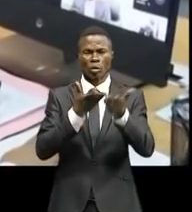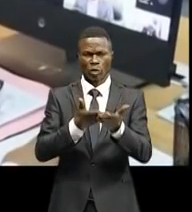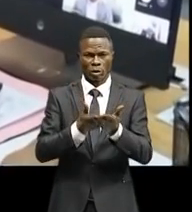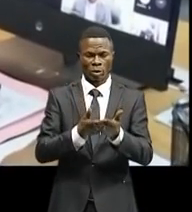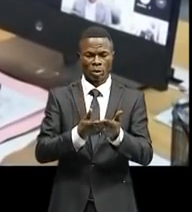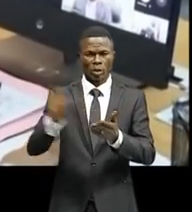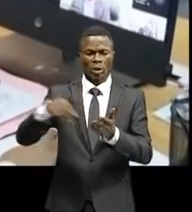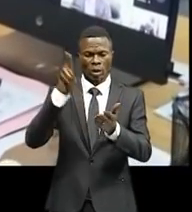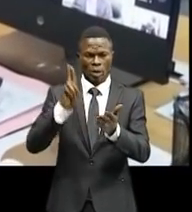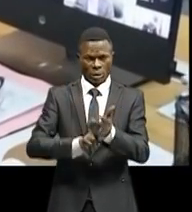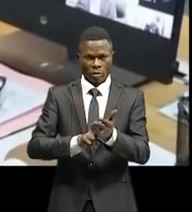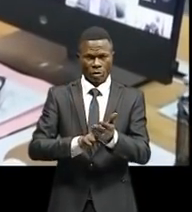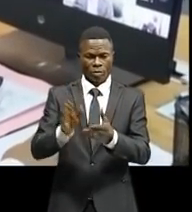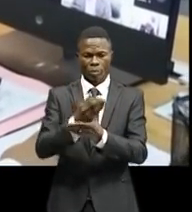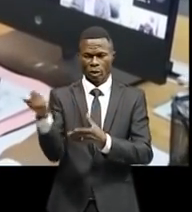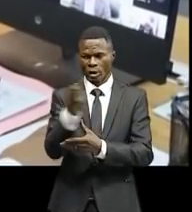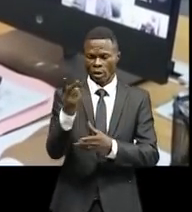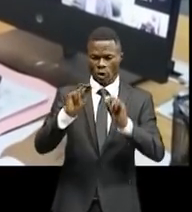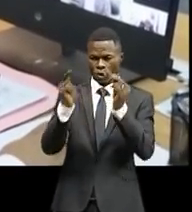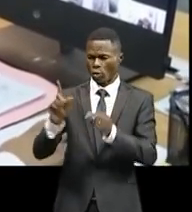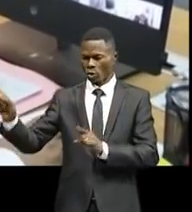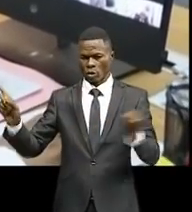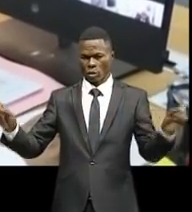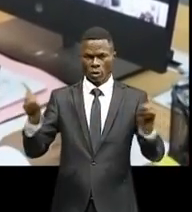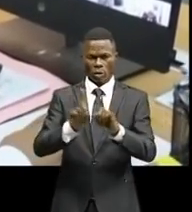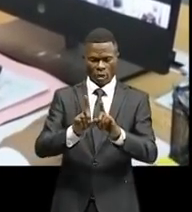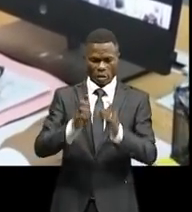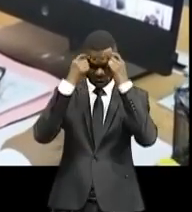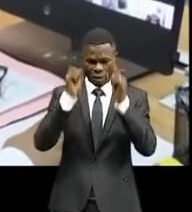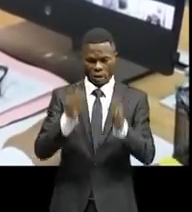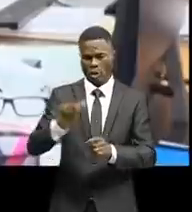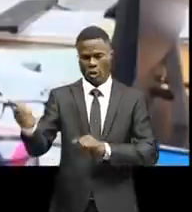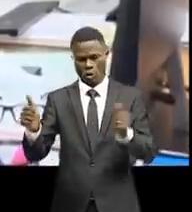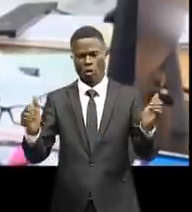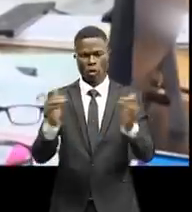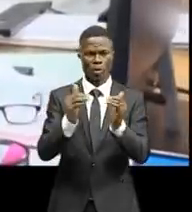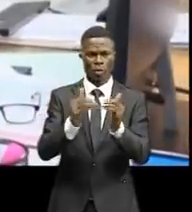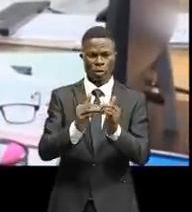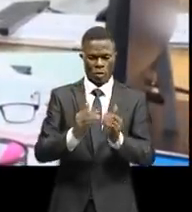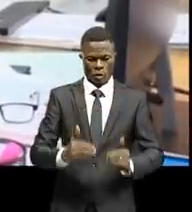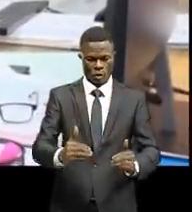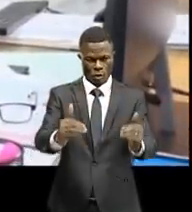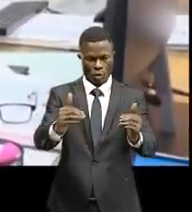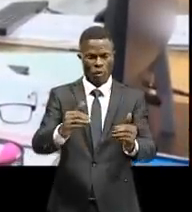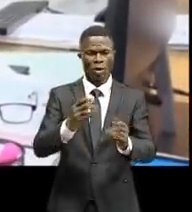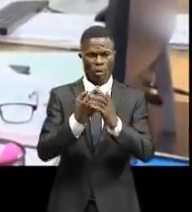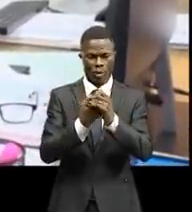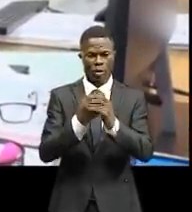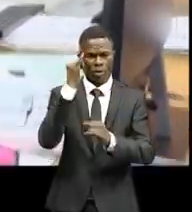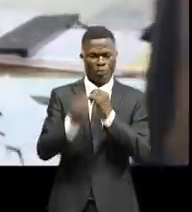Un protocole d'accord entre les deux parties définissant les engagements des uns et des autres est en cours de